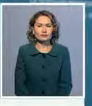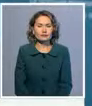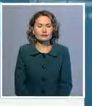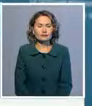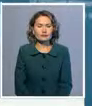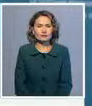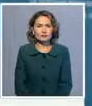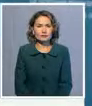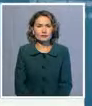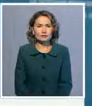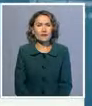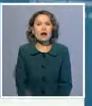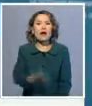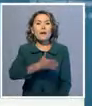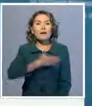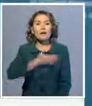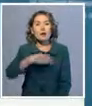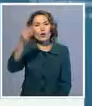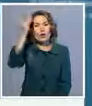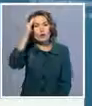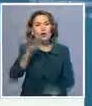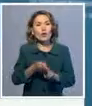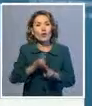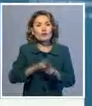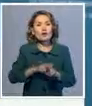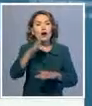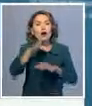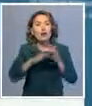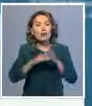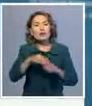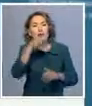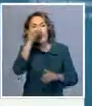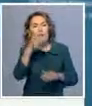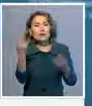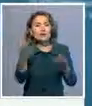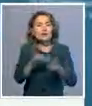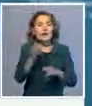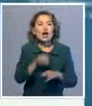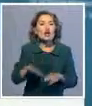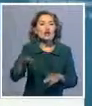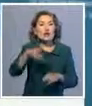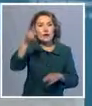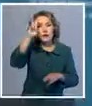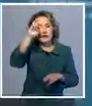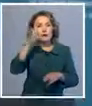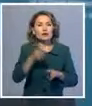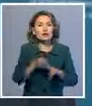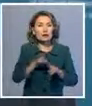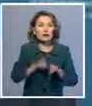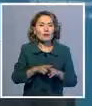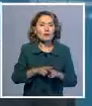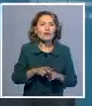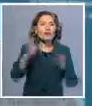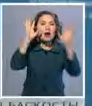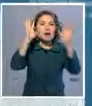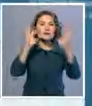пригодится для других стран. Менің ойымша, мұндай тәжірибе басқа елдер үшін өте қажет, әсіресе Еуропа елдері үшін. Өйткені ол жақта заң